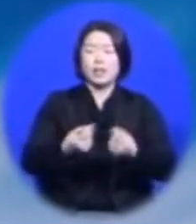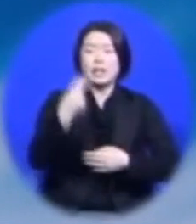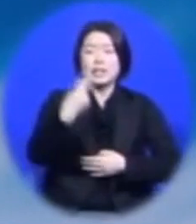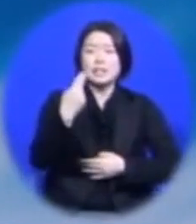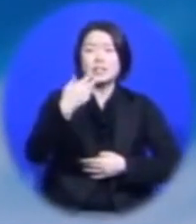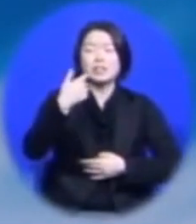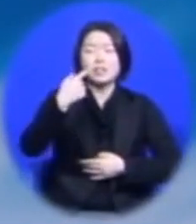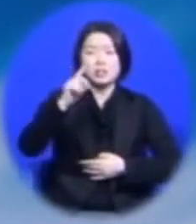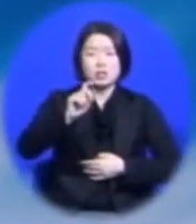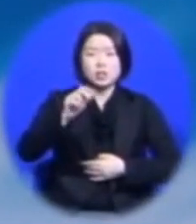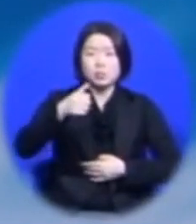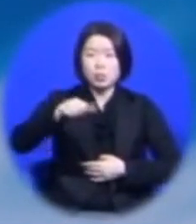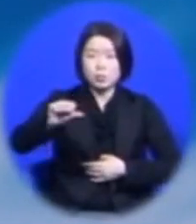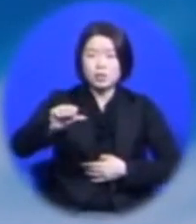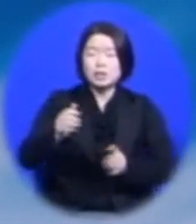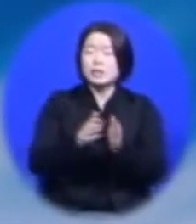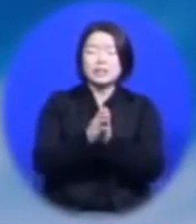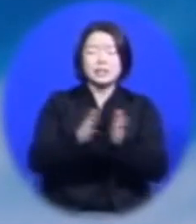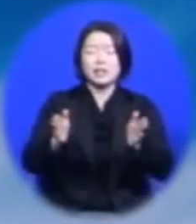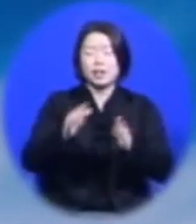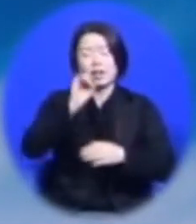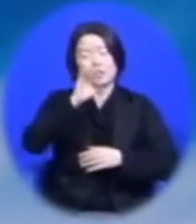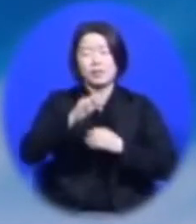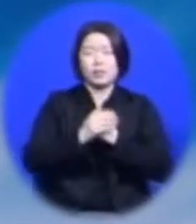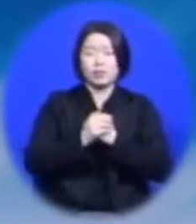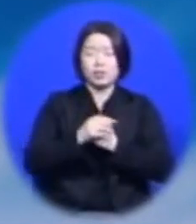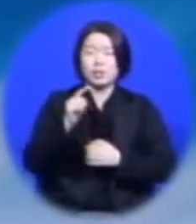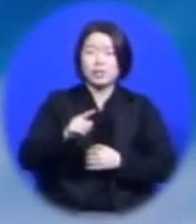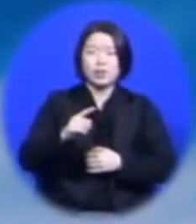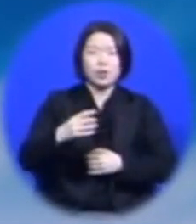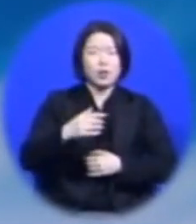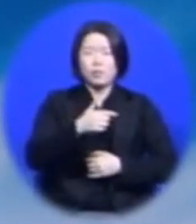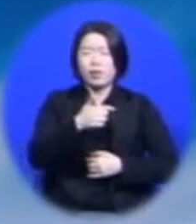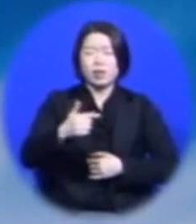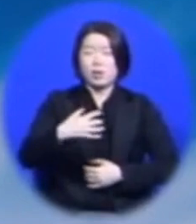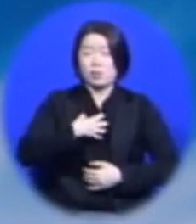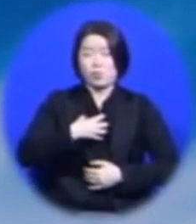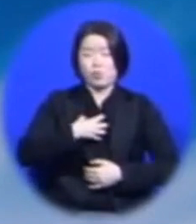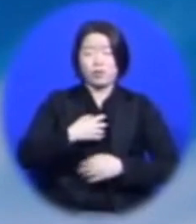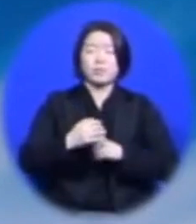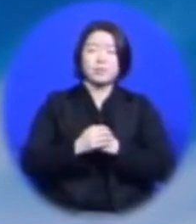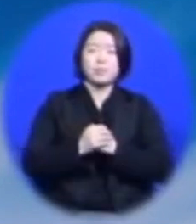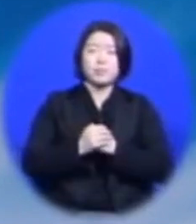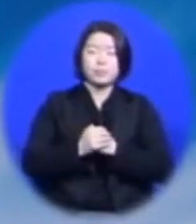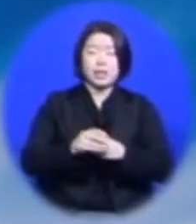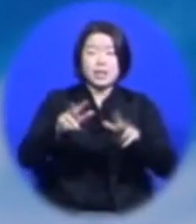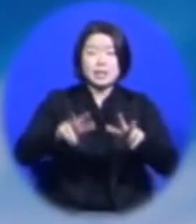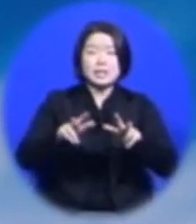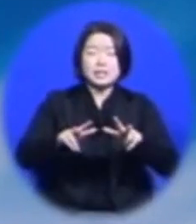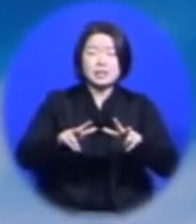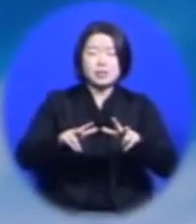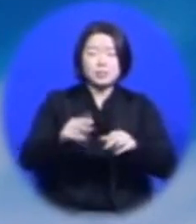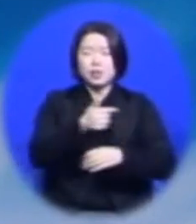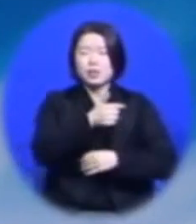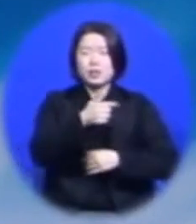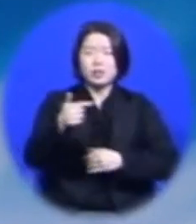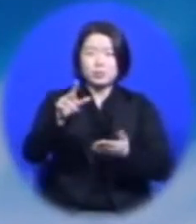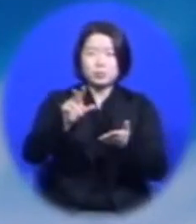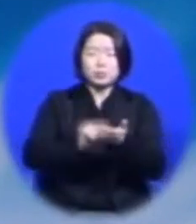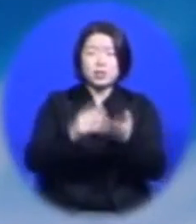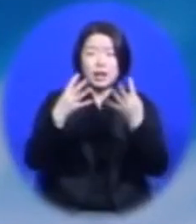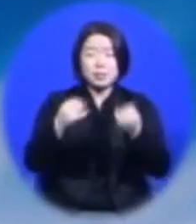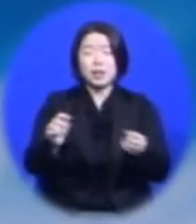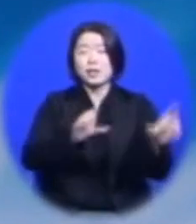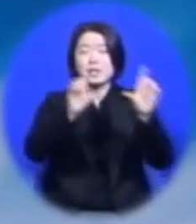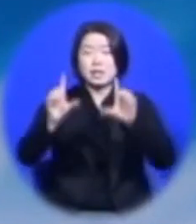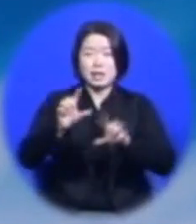2015년을 시작하면 안 됩니다. 이건 대단히 위험한 것입니다. 지금 상당히 문제가 많게 살고 있는